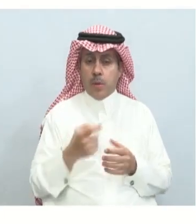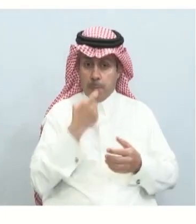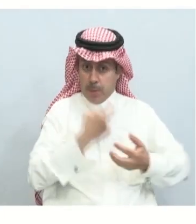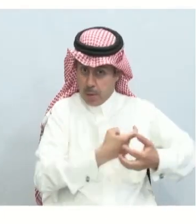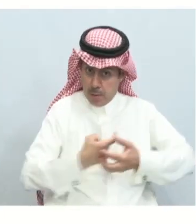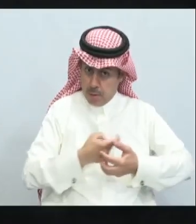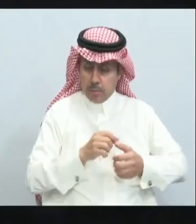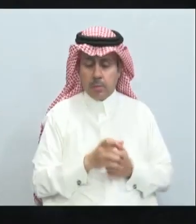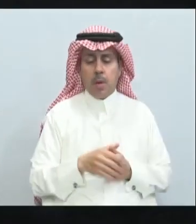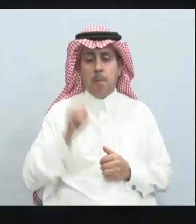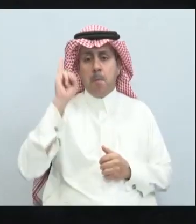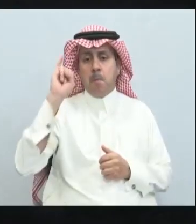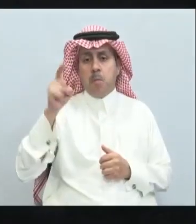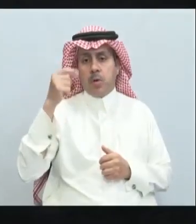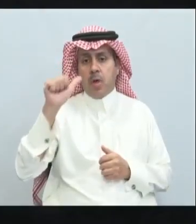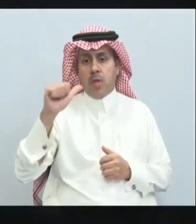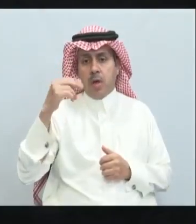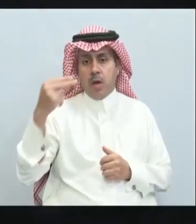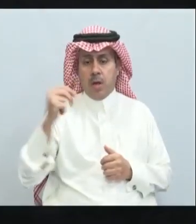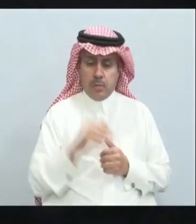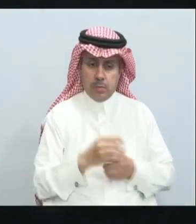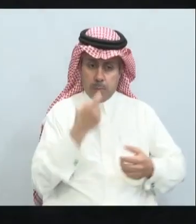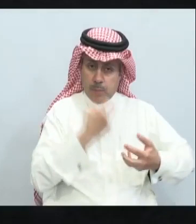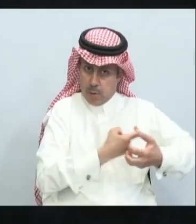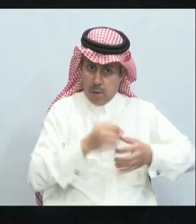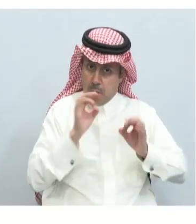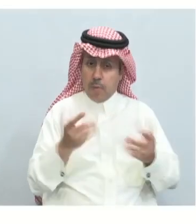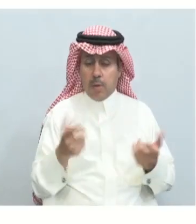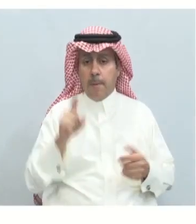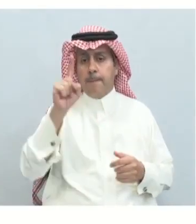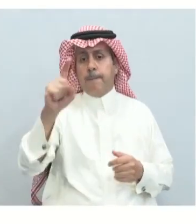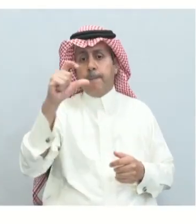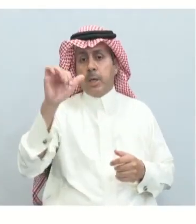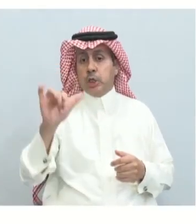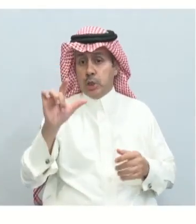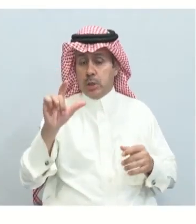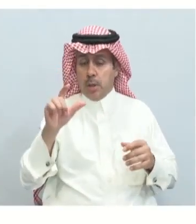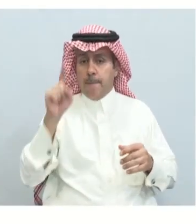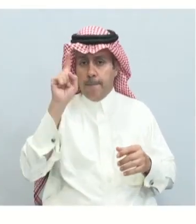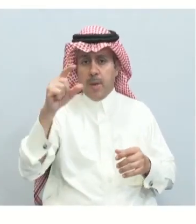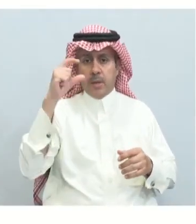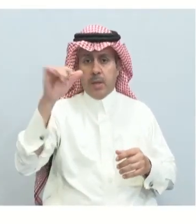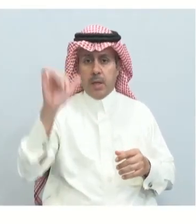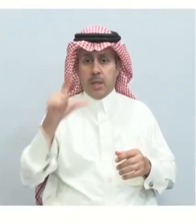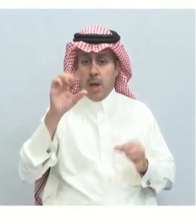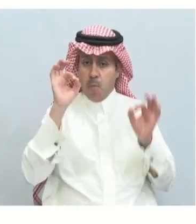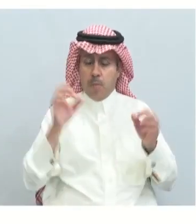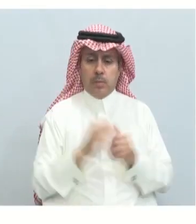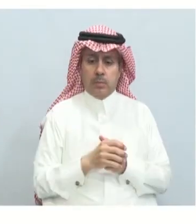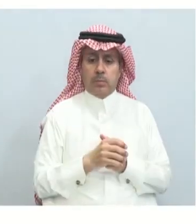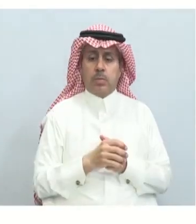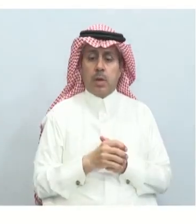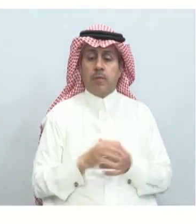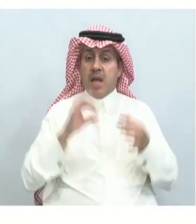من المرضعه كذلك ان هناك علاقات اجتماعيه تقوم